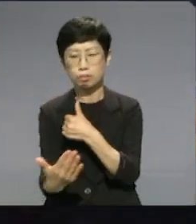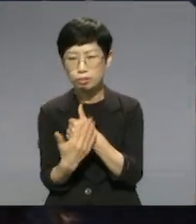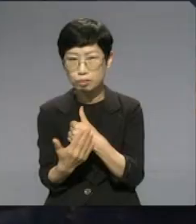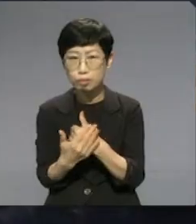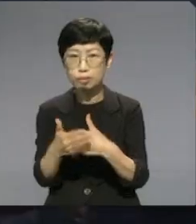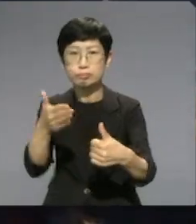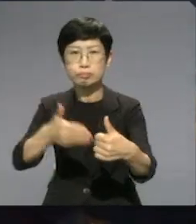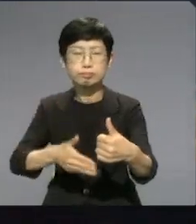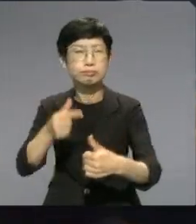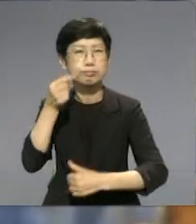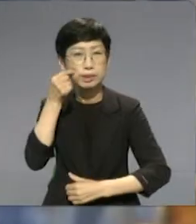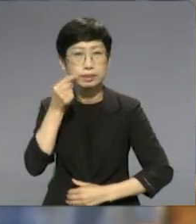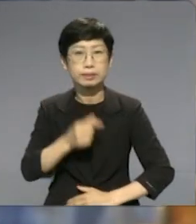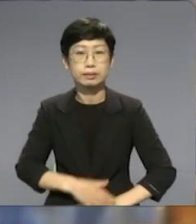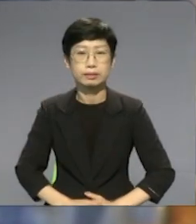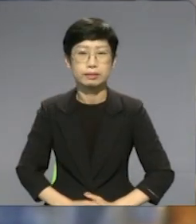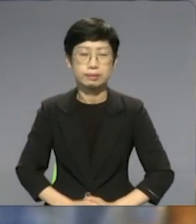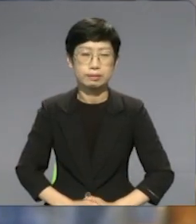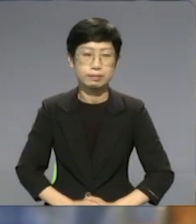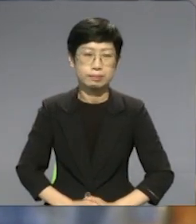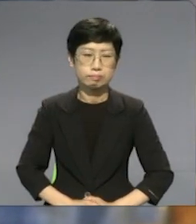요청할 수도 없었습니다 바다의